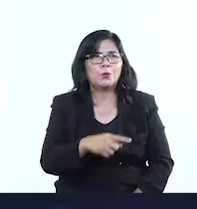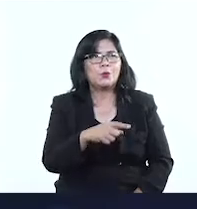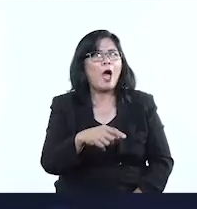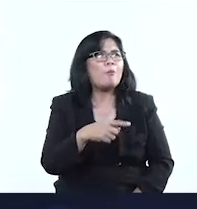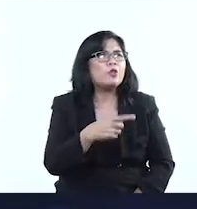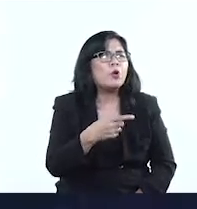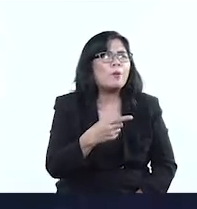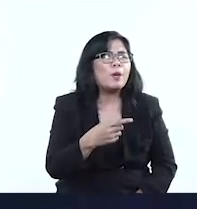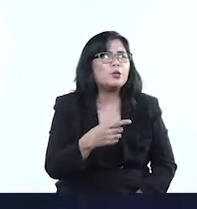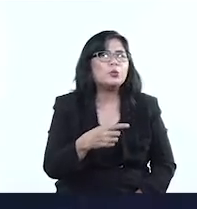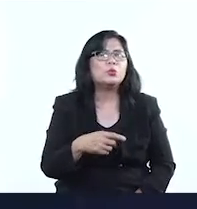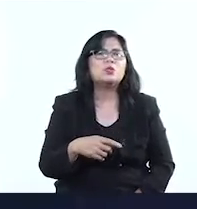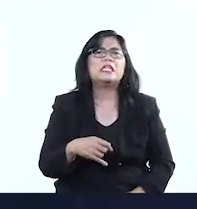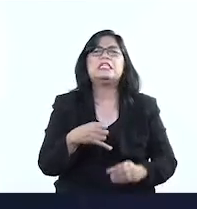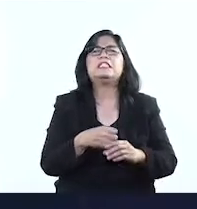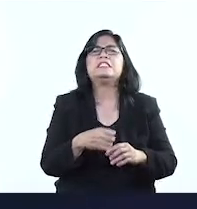perhatian orang